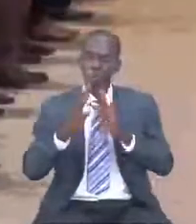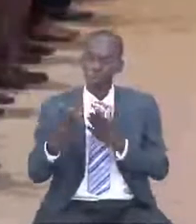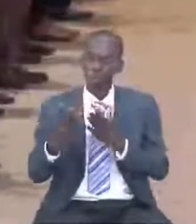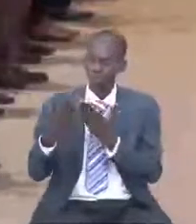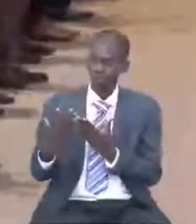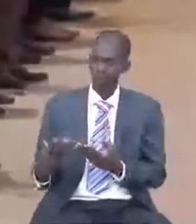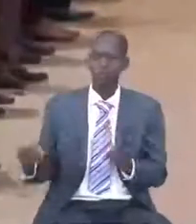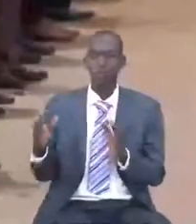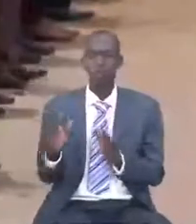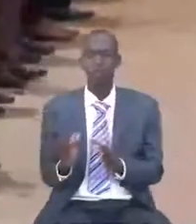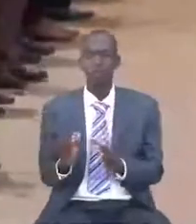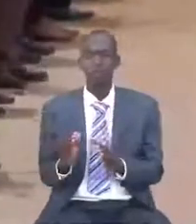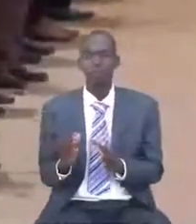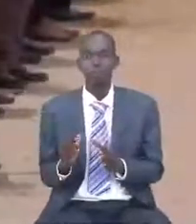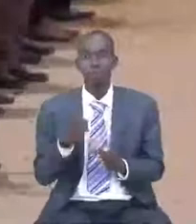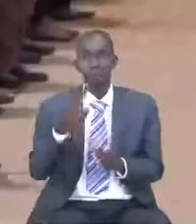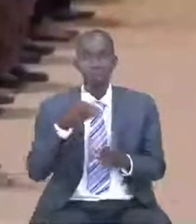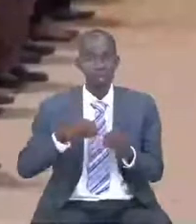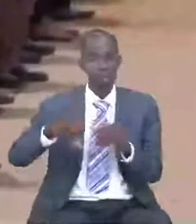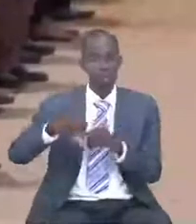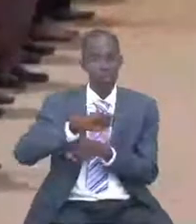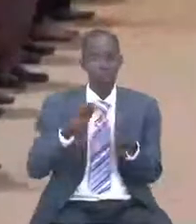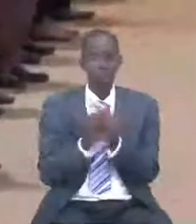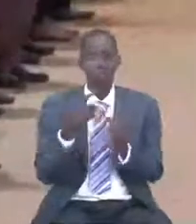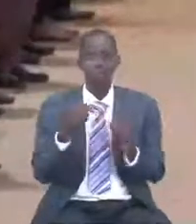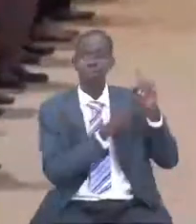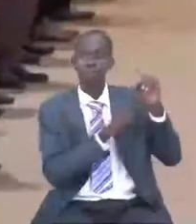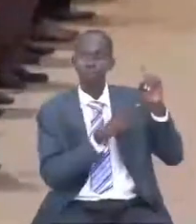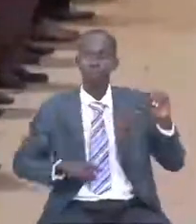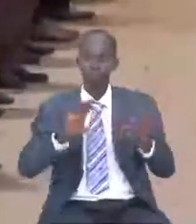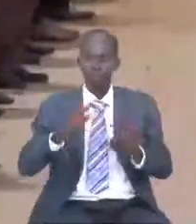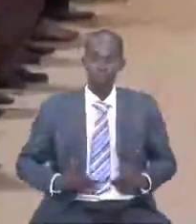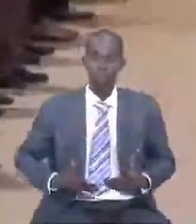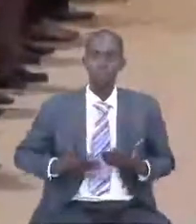tu deviens un chercheur de sommet en partenariat avec lui.